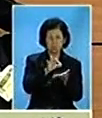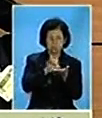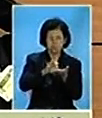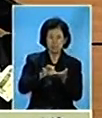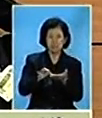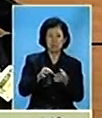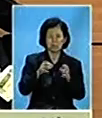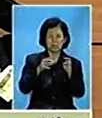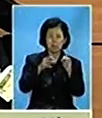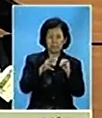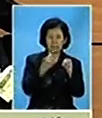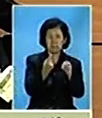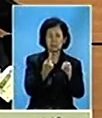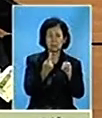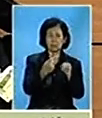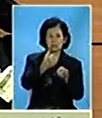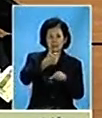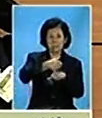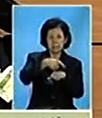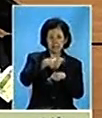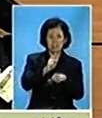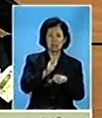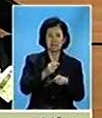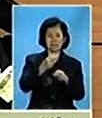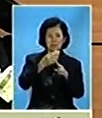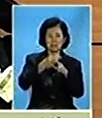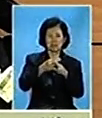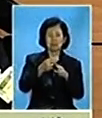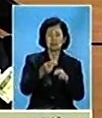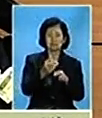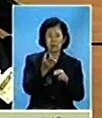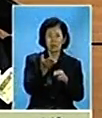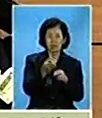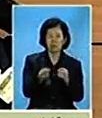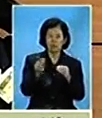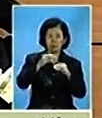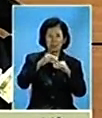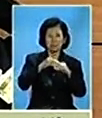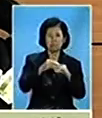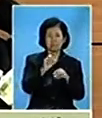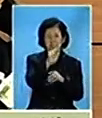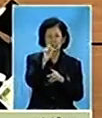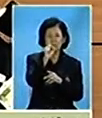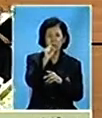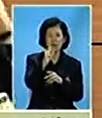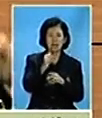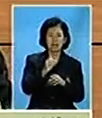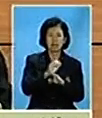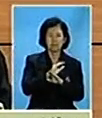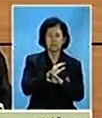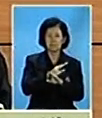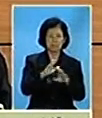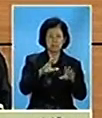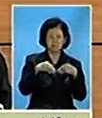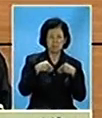ครับท่านประธานก็คือว่าในชื่อร่างพระบัญญัตินะครับผมขอมีเพิ่มเติมไว้นะครับเมื่อตัวสภาเนี่ยนะครับไม่ได้เห็นด้ว